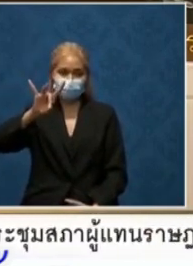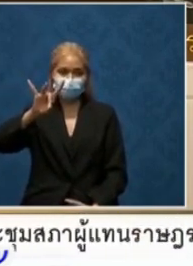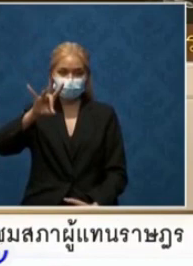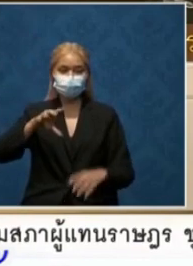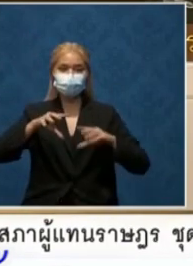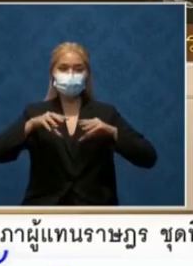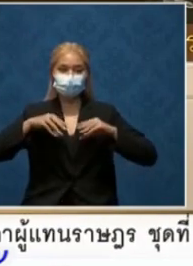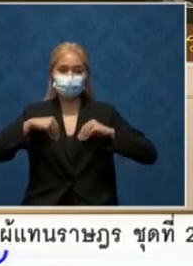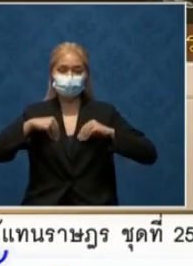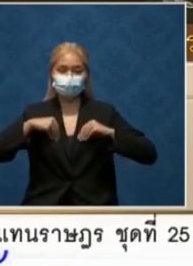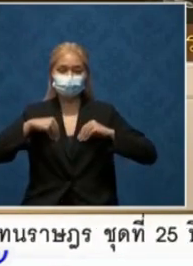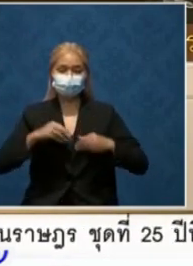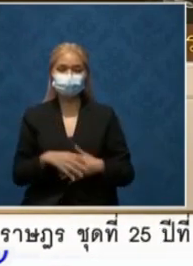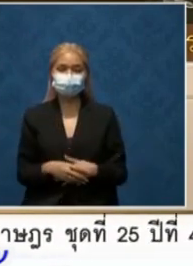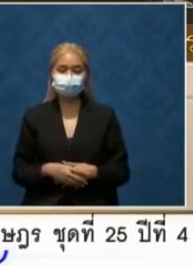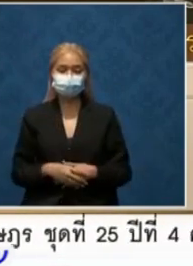1